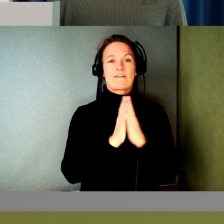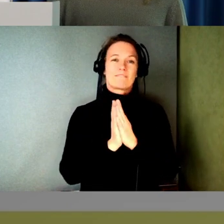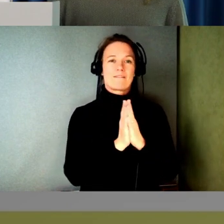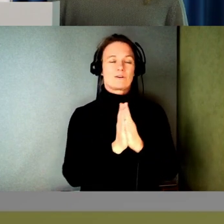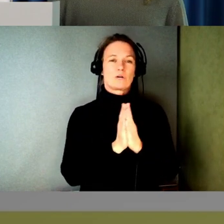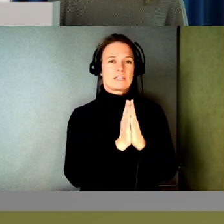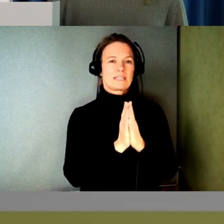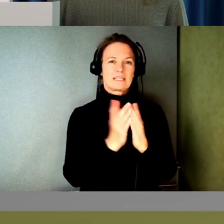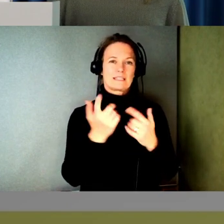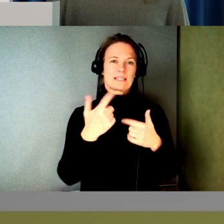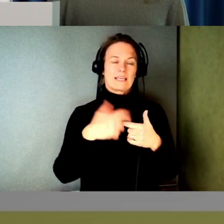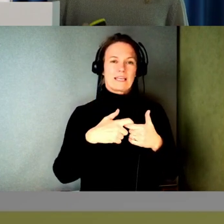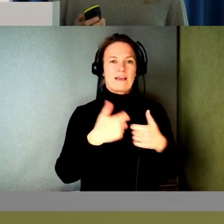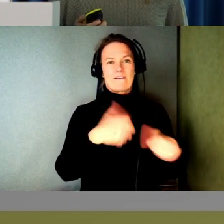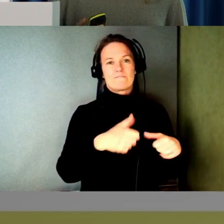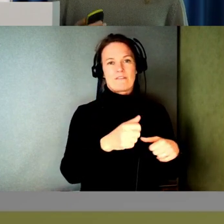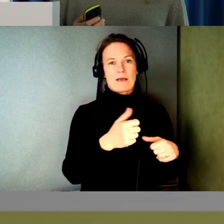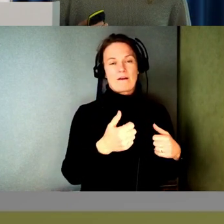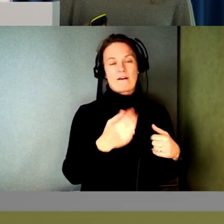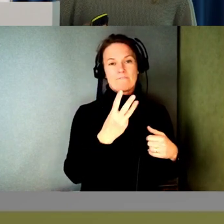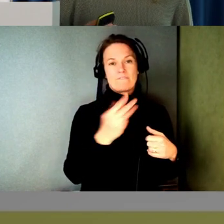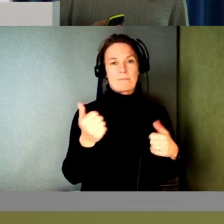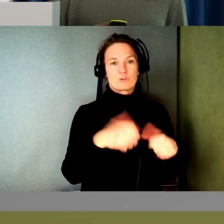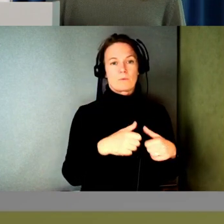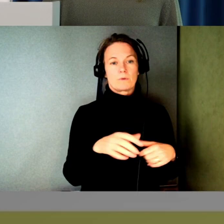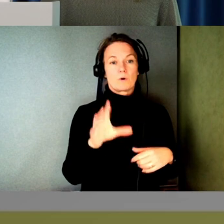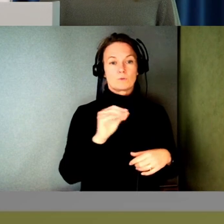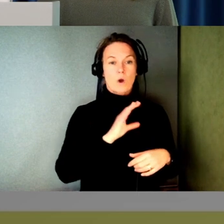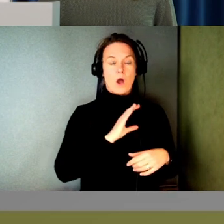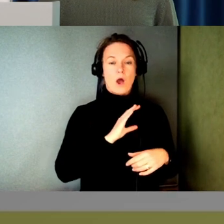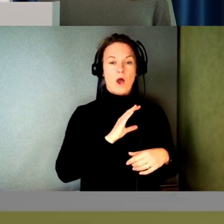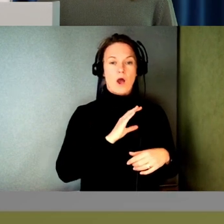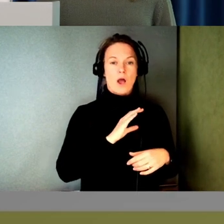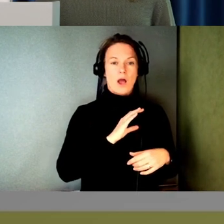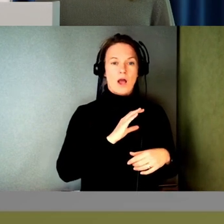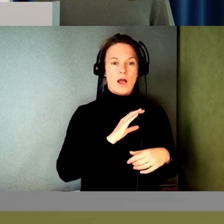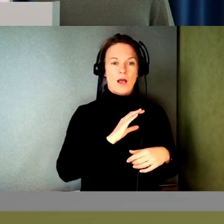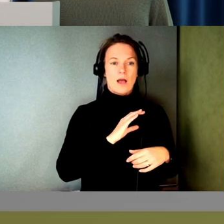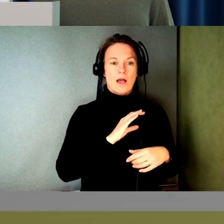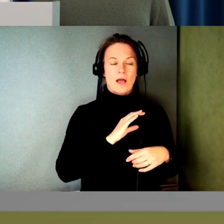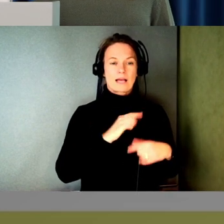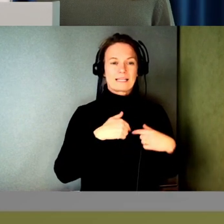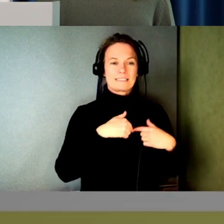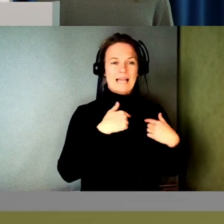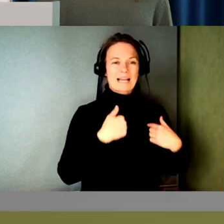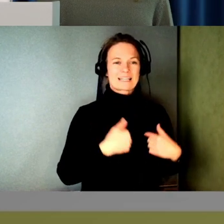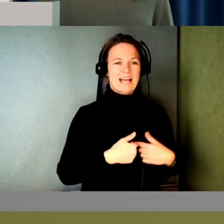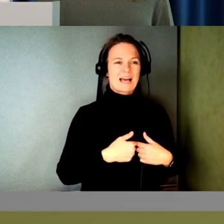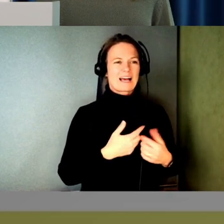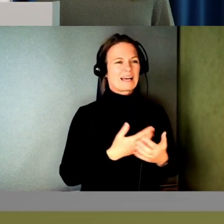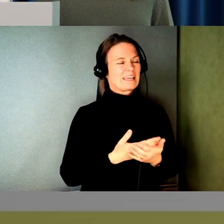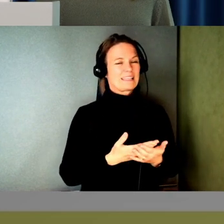webshoppar och så eh och att då ha textalternativ hjärta är inte särskilt